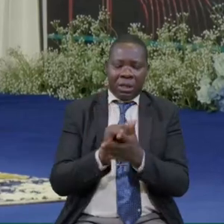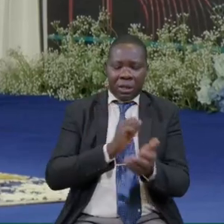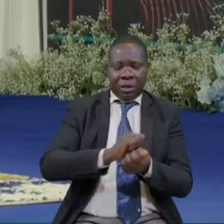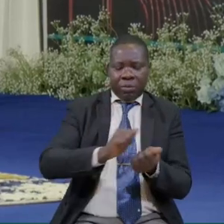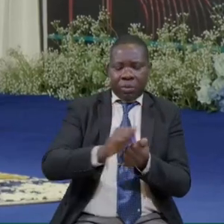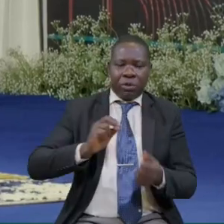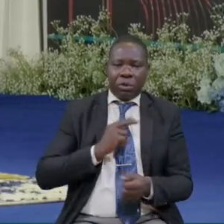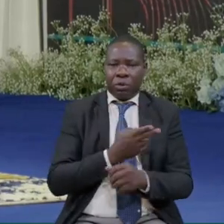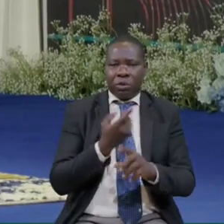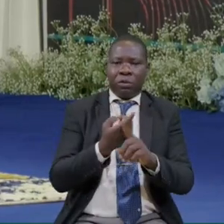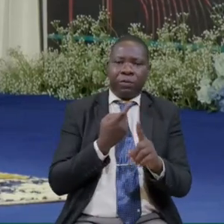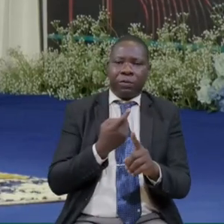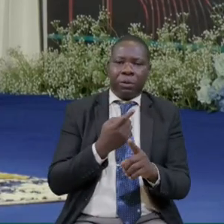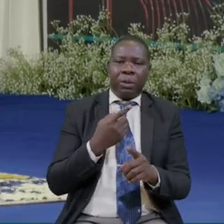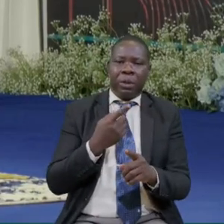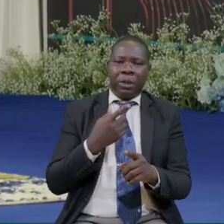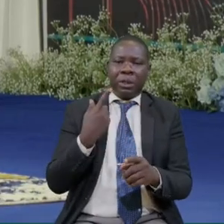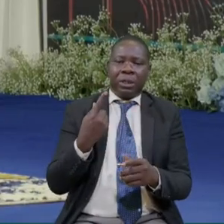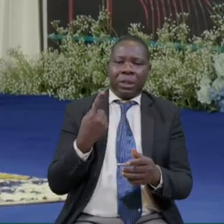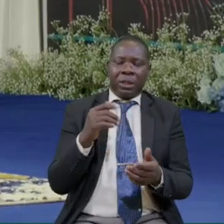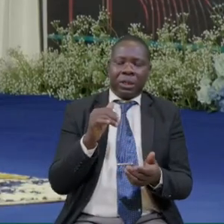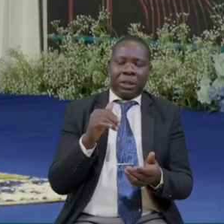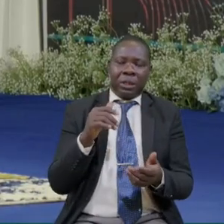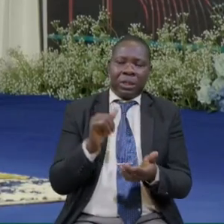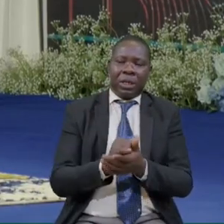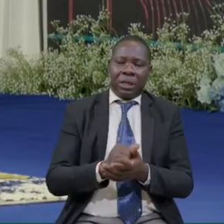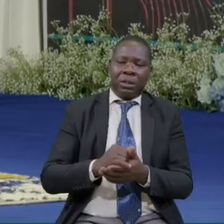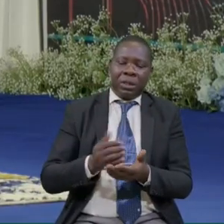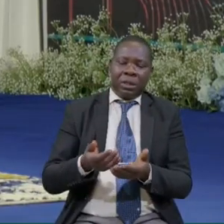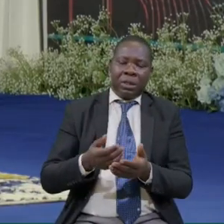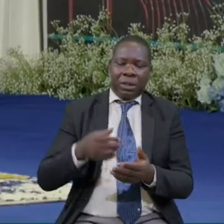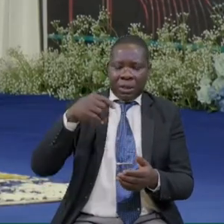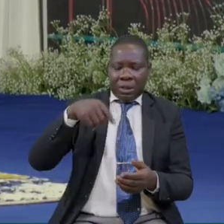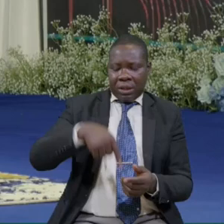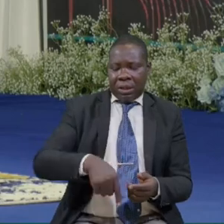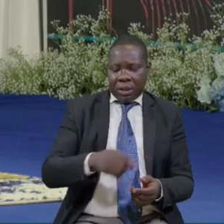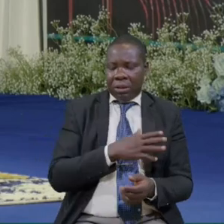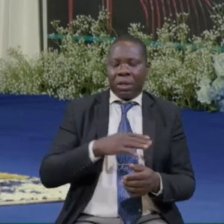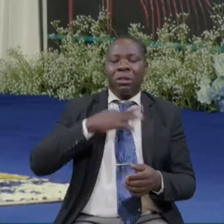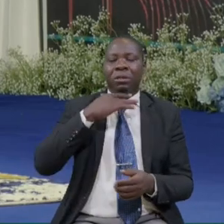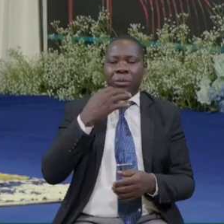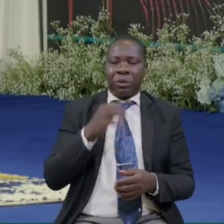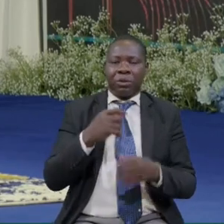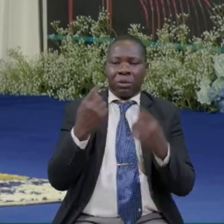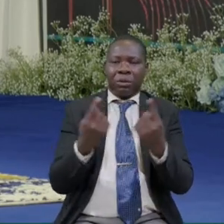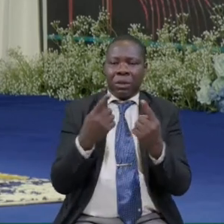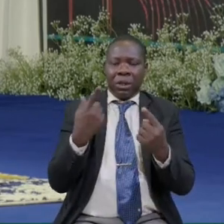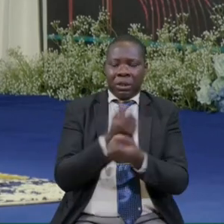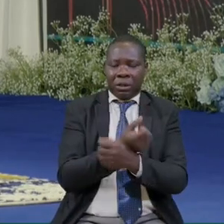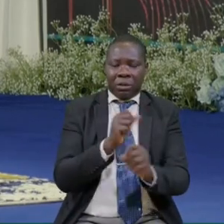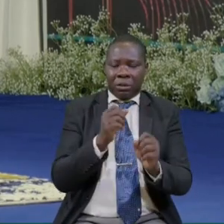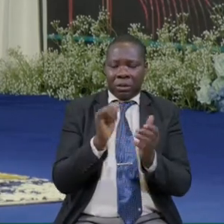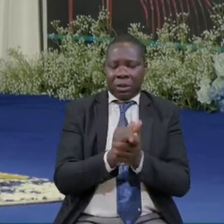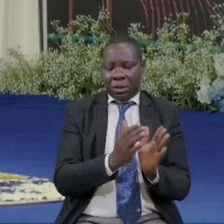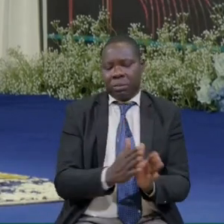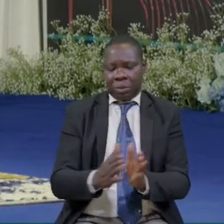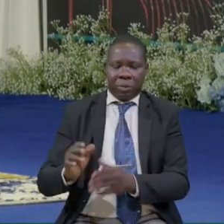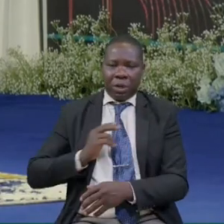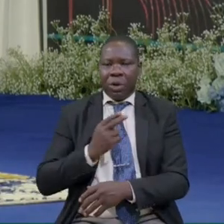qui pardonne le péché, qui nous purifie de toute souillure, de toute dépravation, le salut qui nous